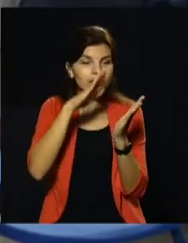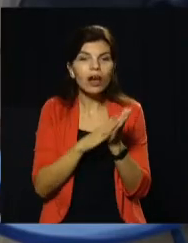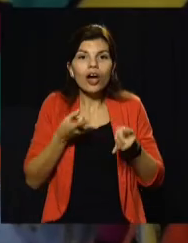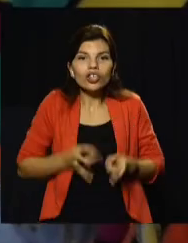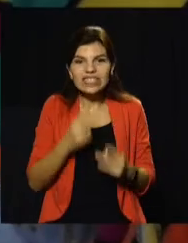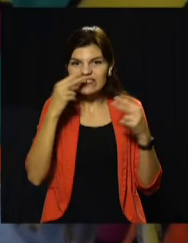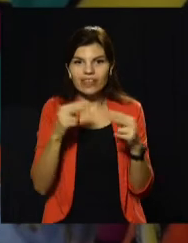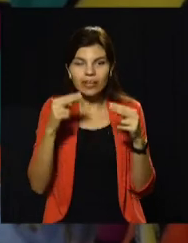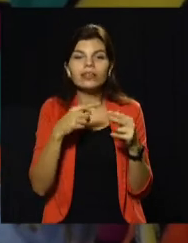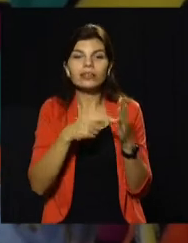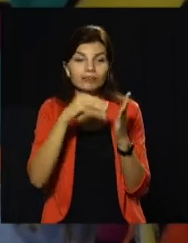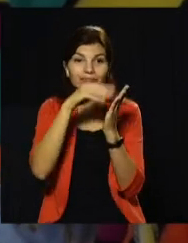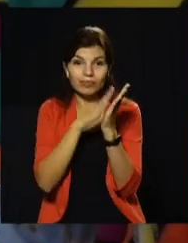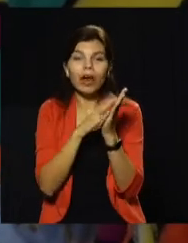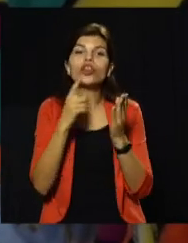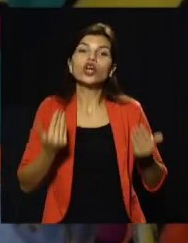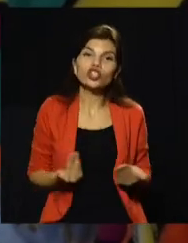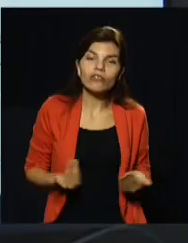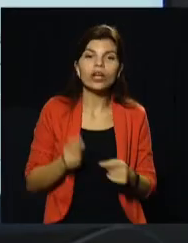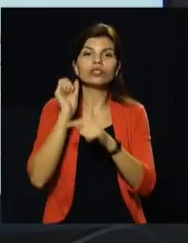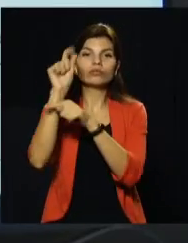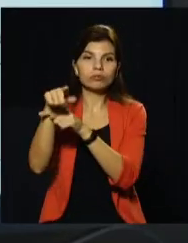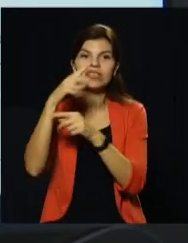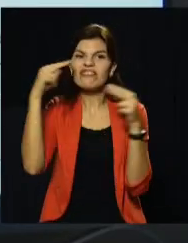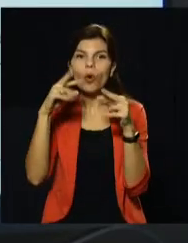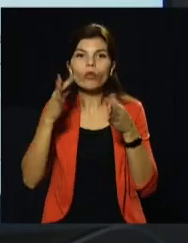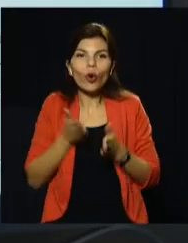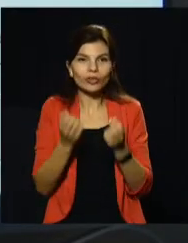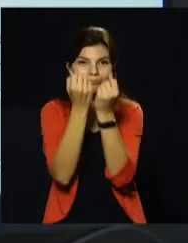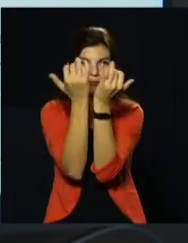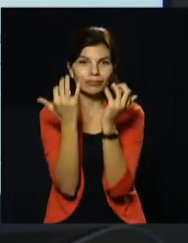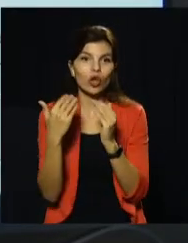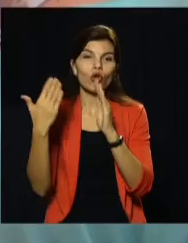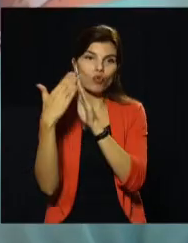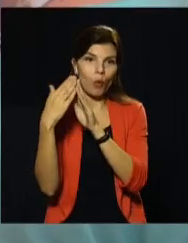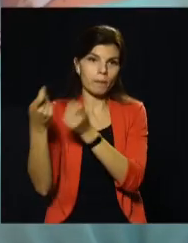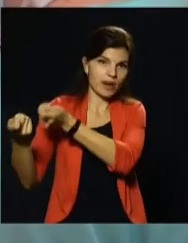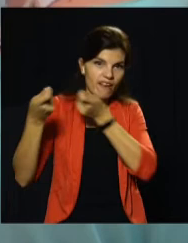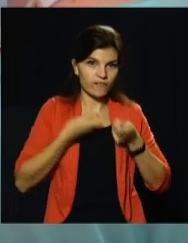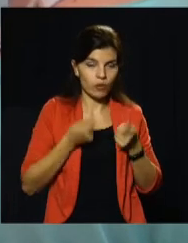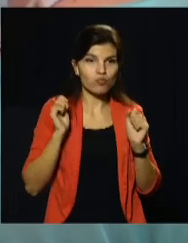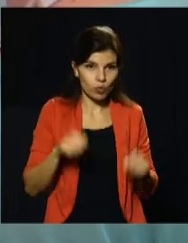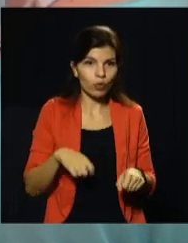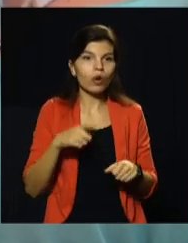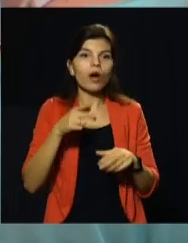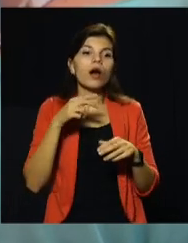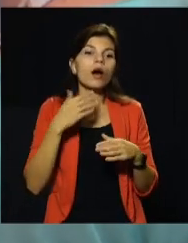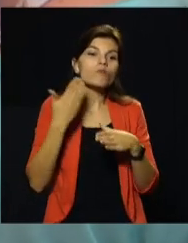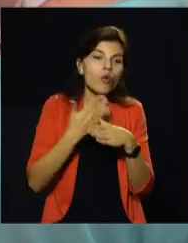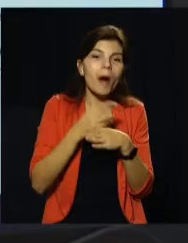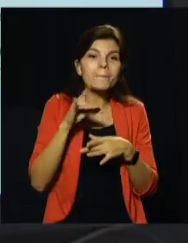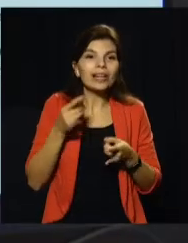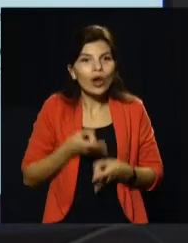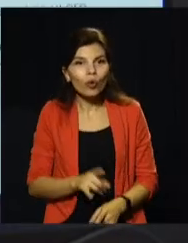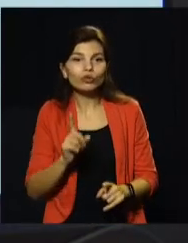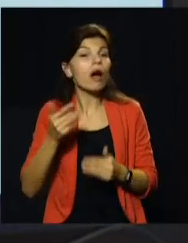народження, місце проживання немовляти, замовити доставку свідоцтва про народження прямо додому, отримати допомогу при народженні.